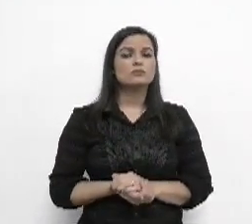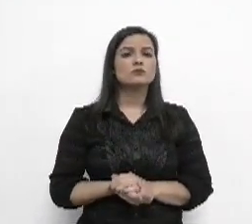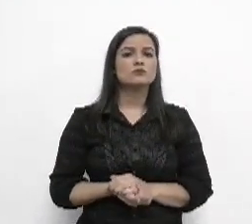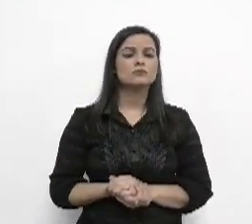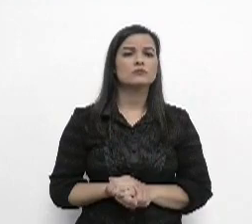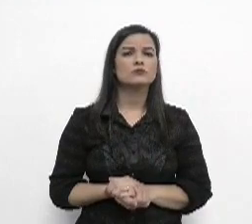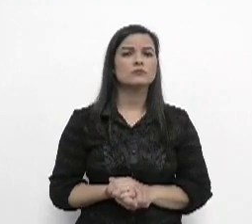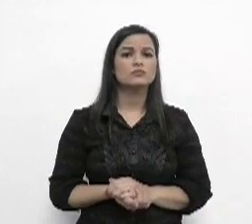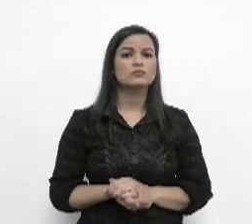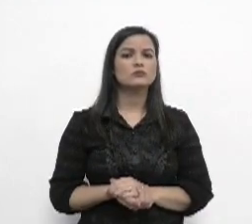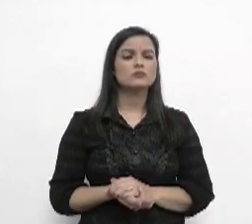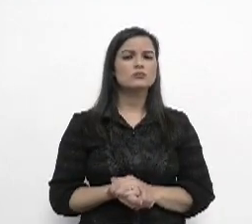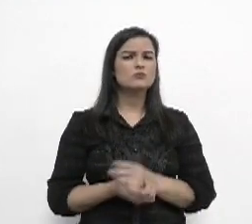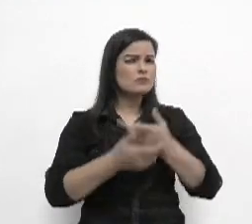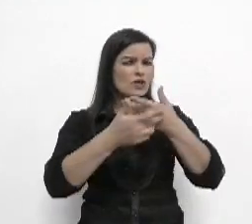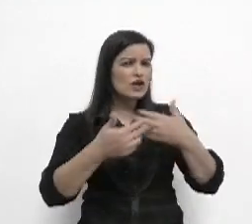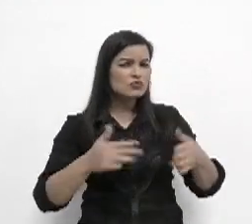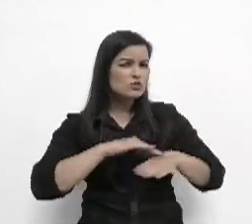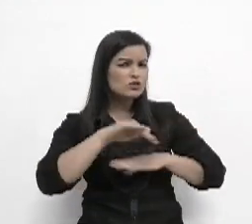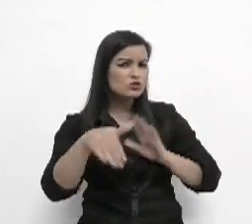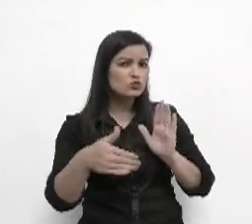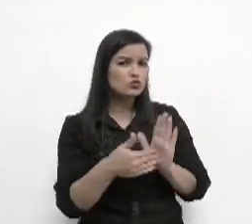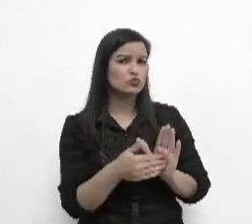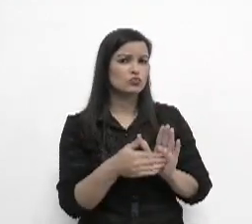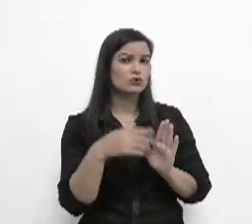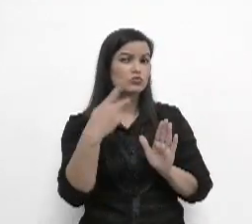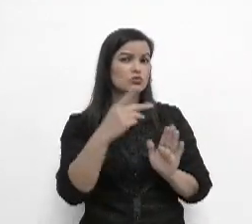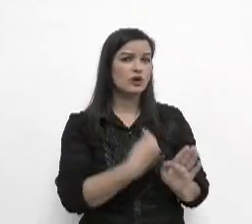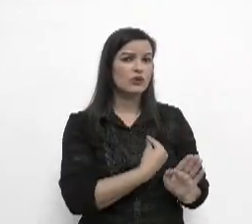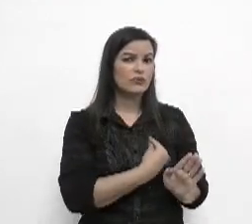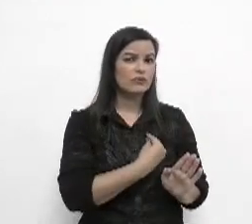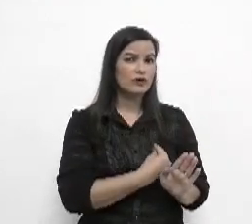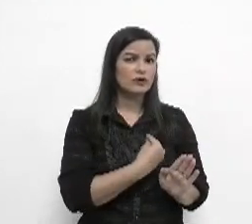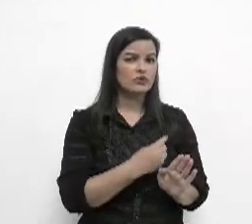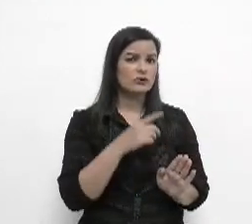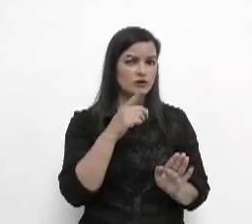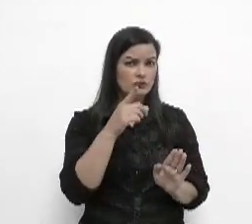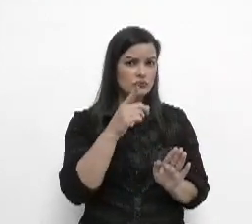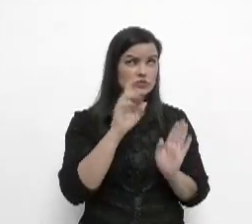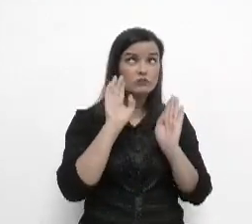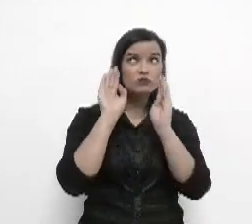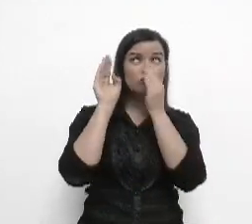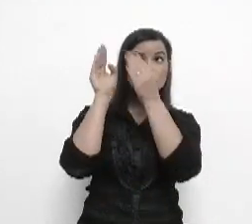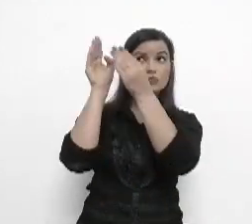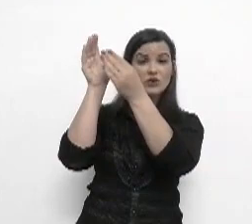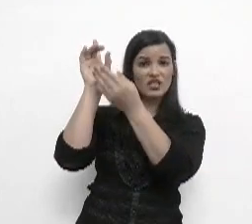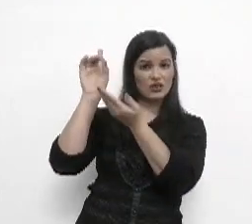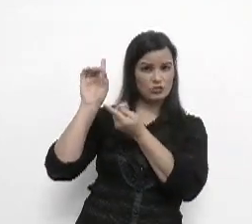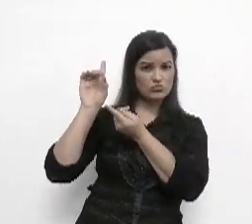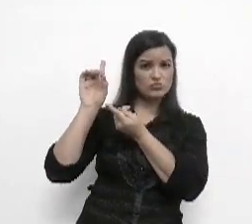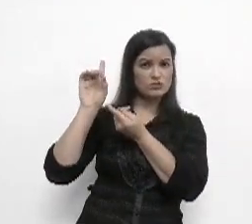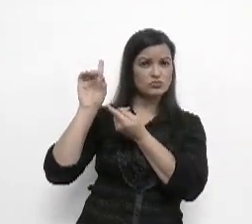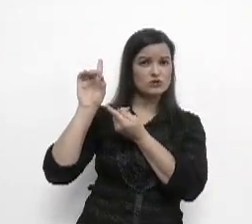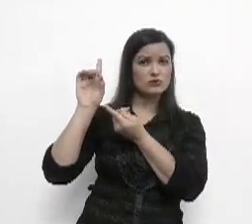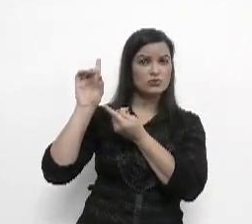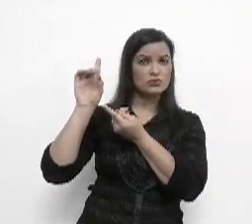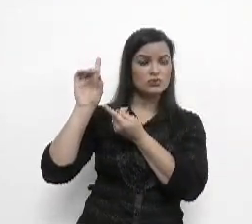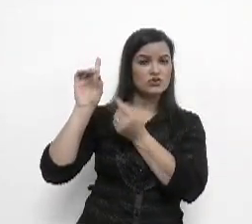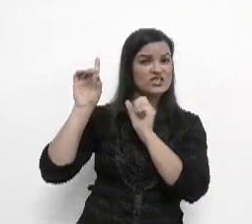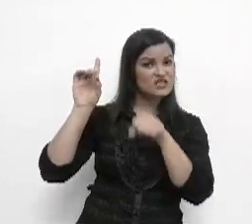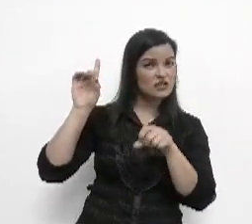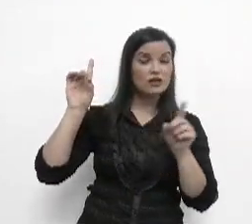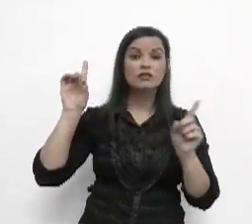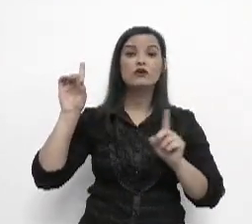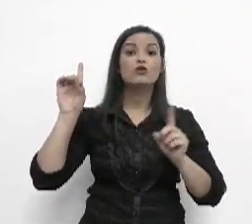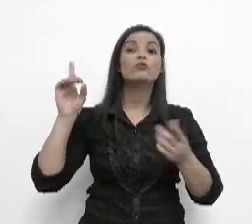집중되어 Em 있습니까? todas as suas ações, você está voltada para Deus? 우리는 하나님의 일을 한다면서 하나님께 집중되지 않은 채 우리의 일을